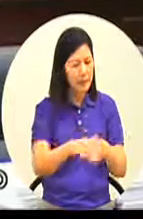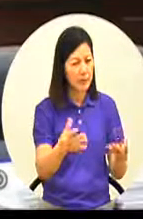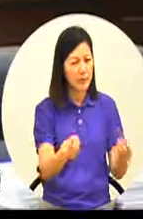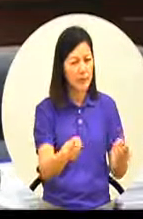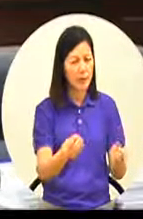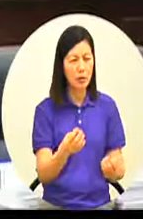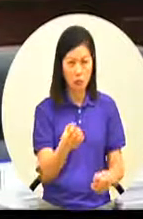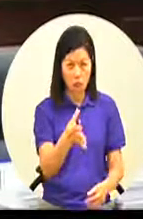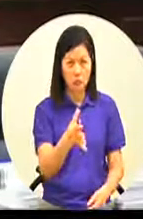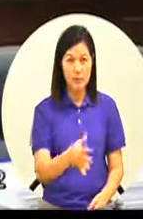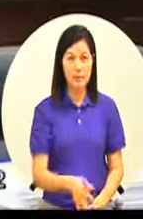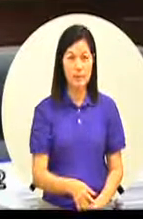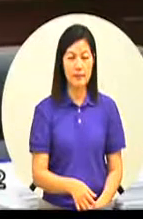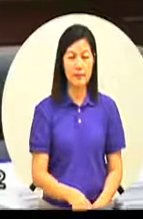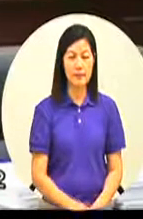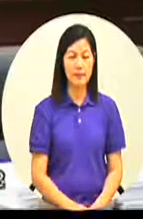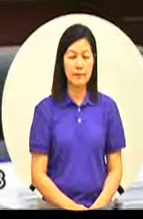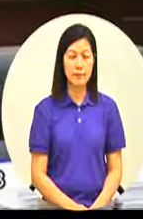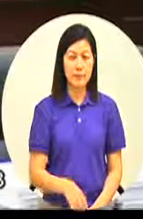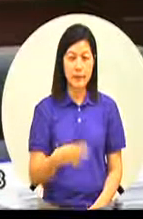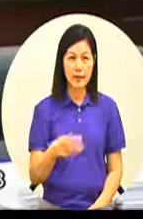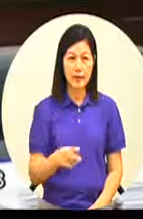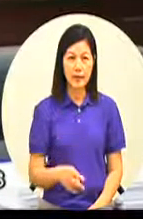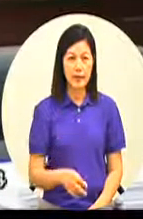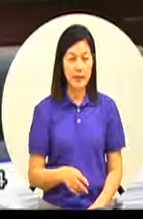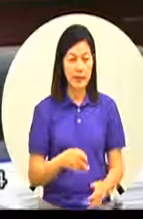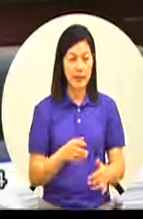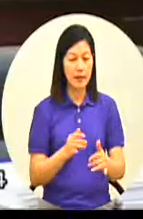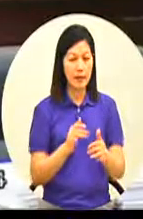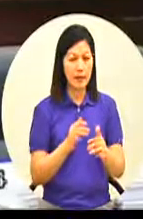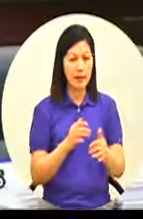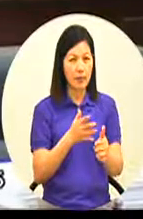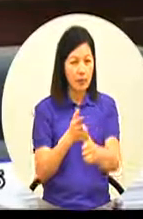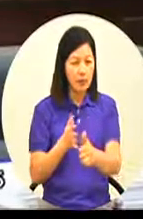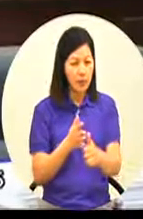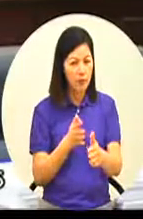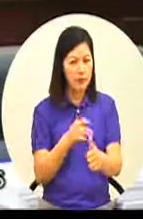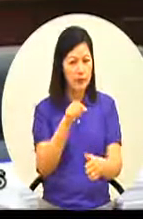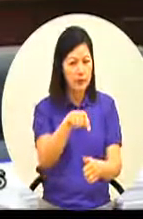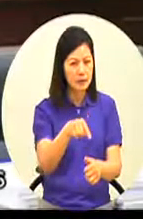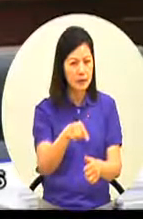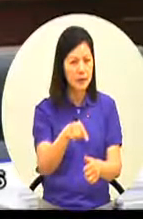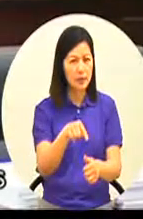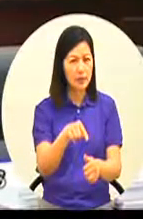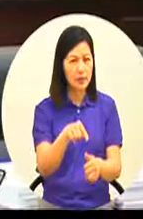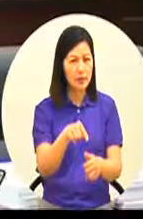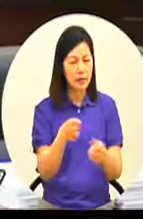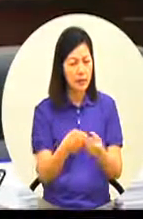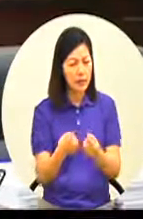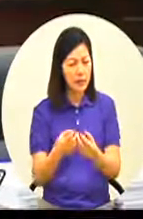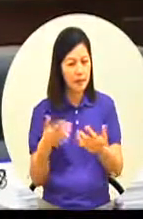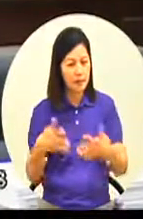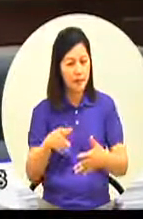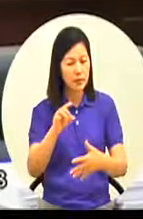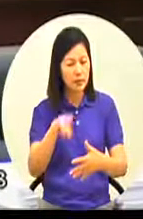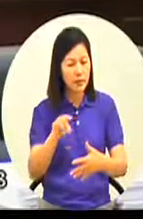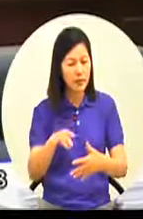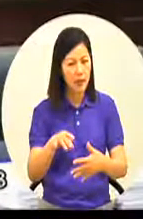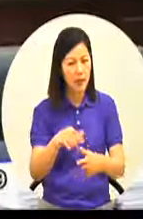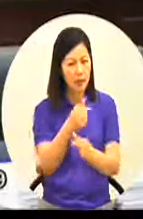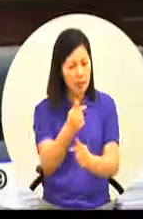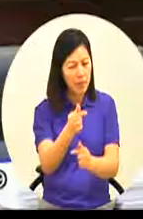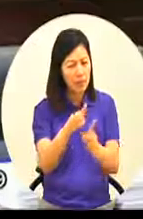所以在这个民调里面，我们想说是不是哪一个部分出了哪些问题？总是他的那个我们所谓的标准差或者哪